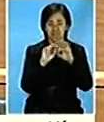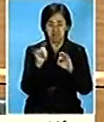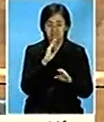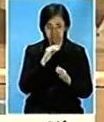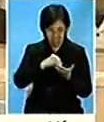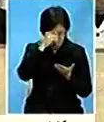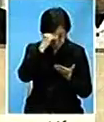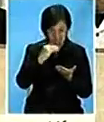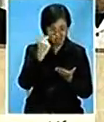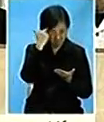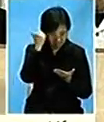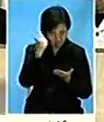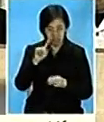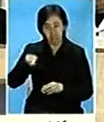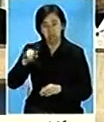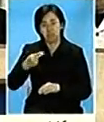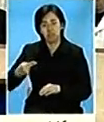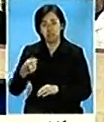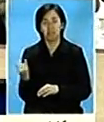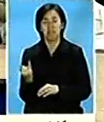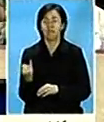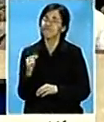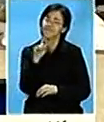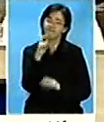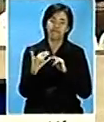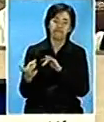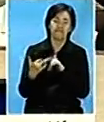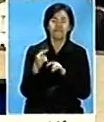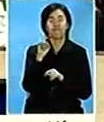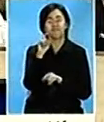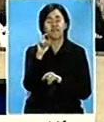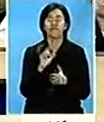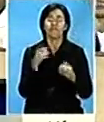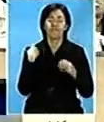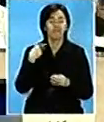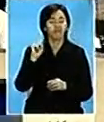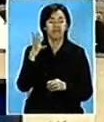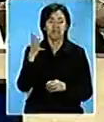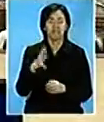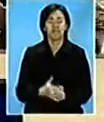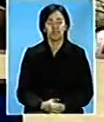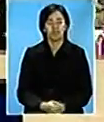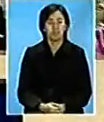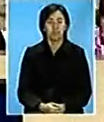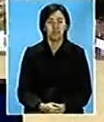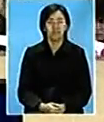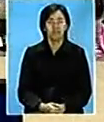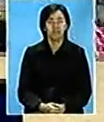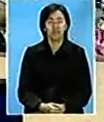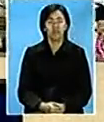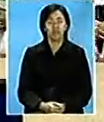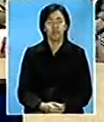เนี่ยเราไปไม่ได้เนี่ยนะไอ้ส่วนที่เหลือนั้นก็จะไม่มีประโยชน์ไปเลยนะครับ